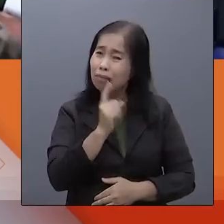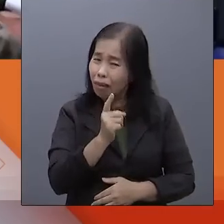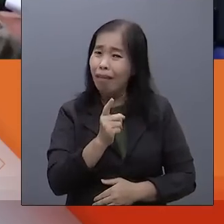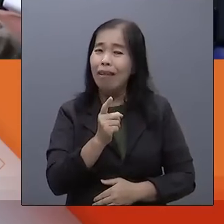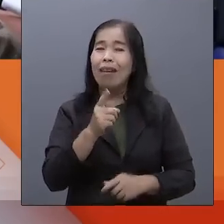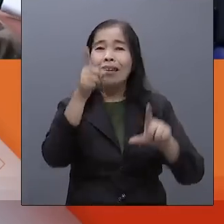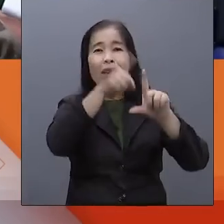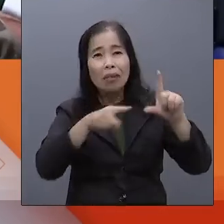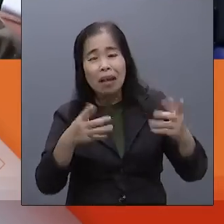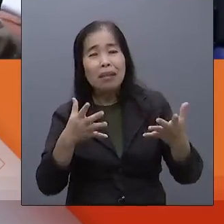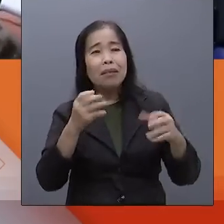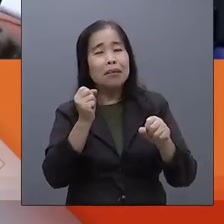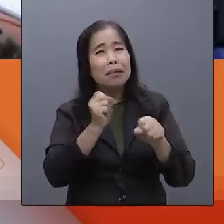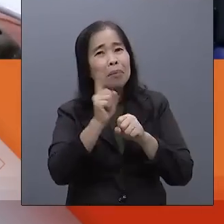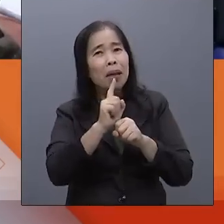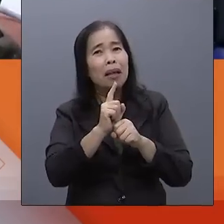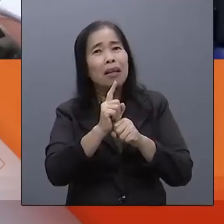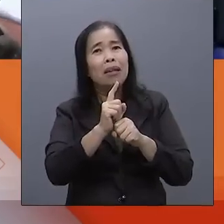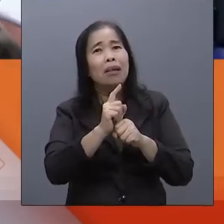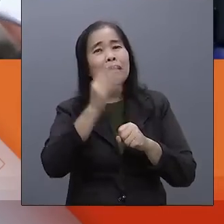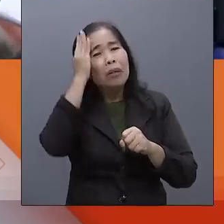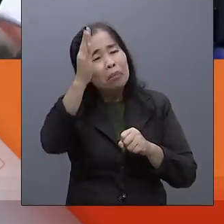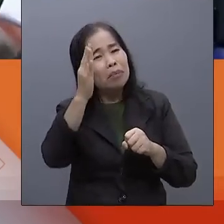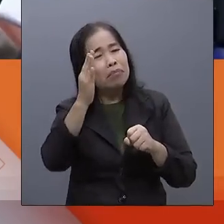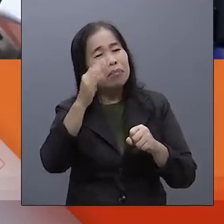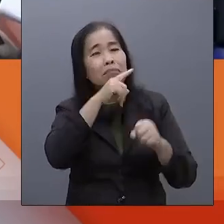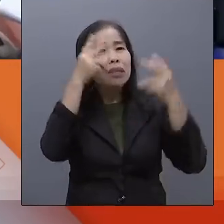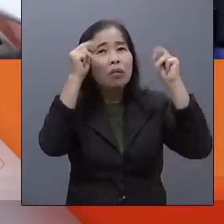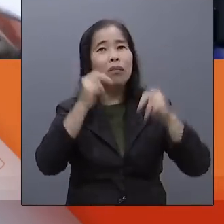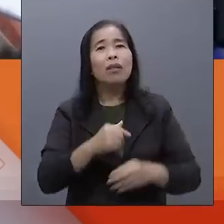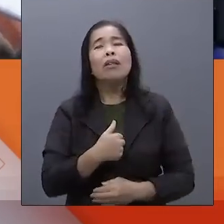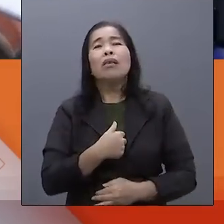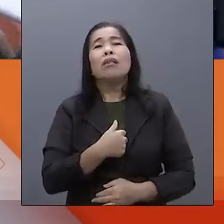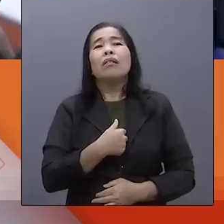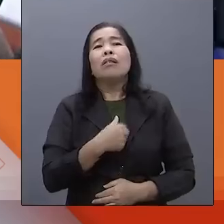การปกครองมันจะการบริหารประเทศมันจะติดล็อคติดหล่มหรือเปล่าคะก็